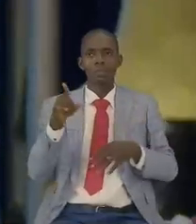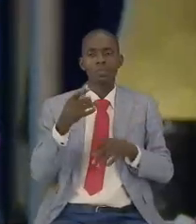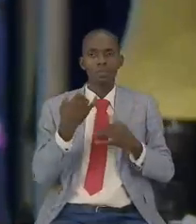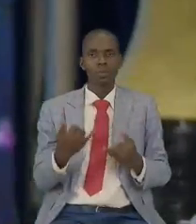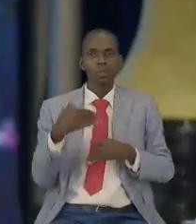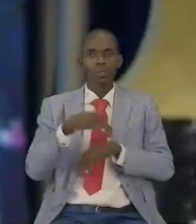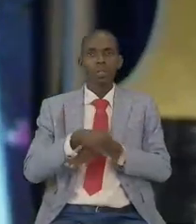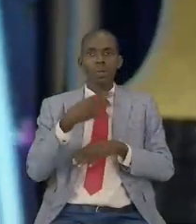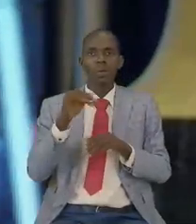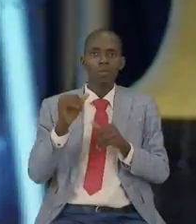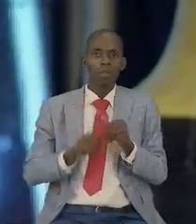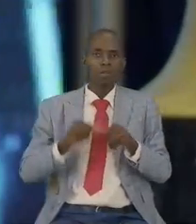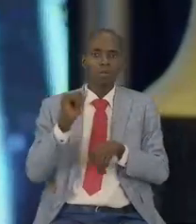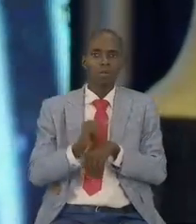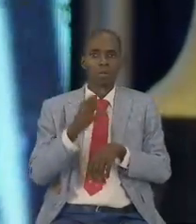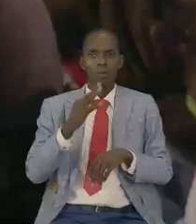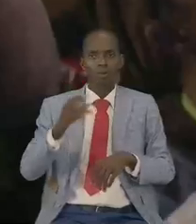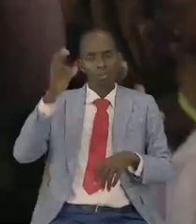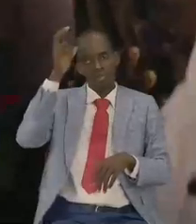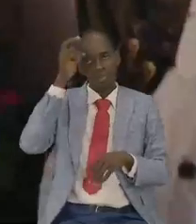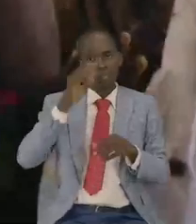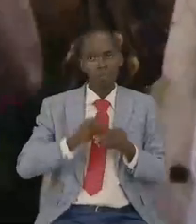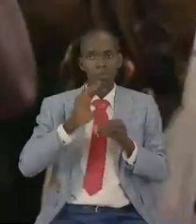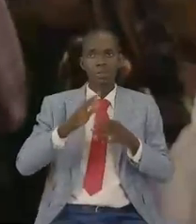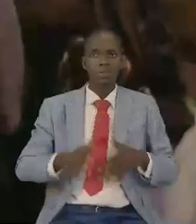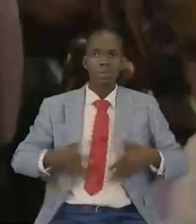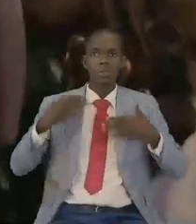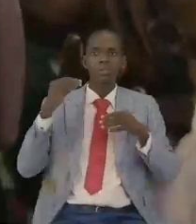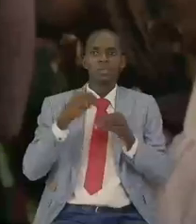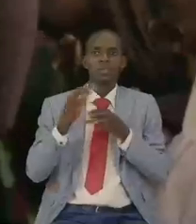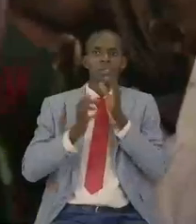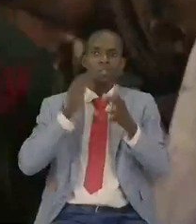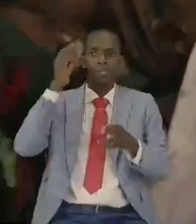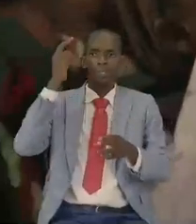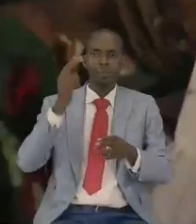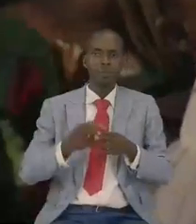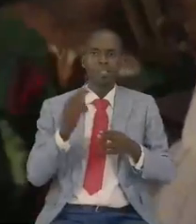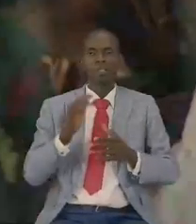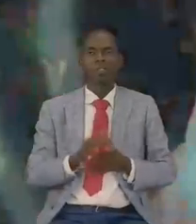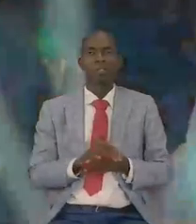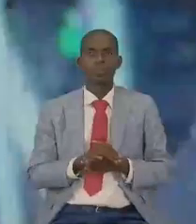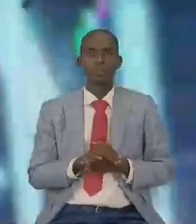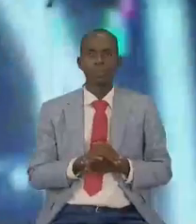de toute œuvre du diable dans votre vie au nom de Jésus.